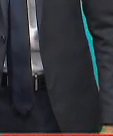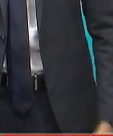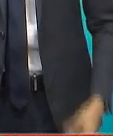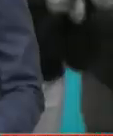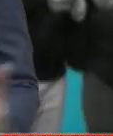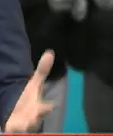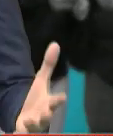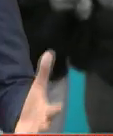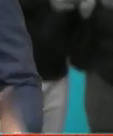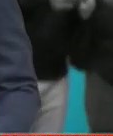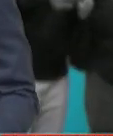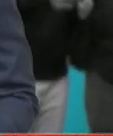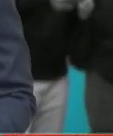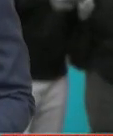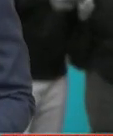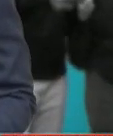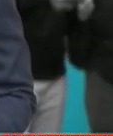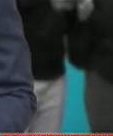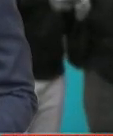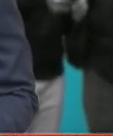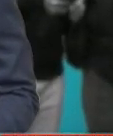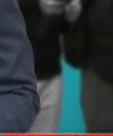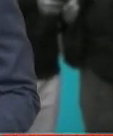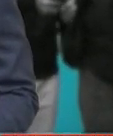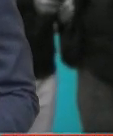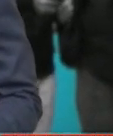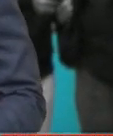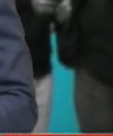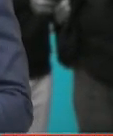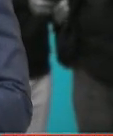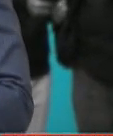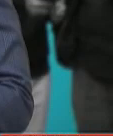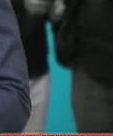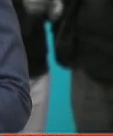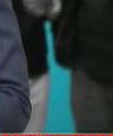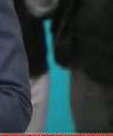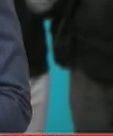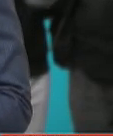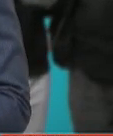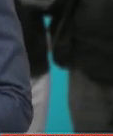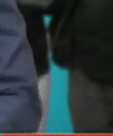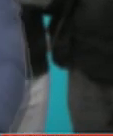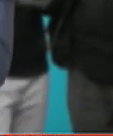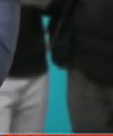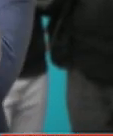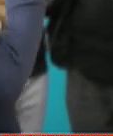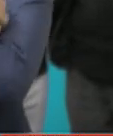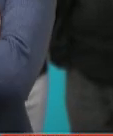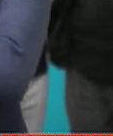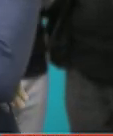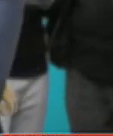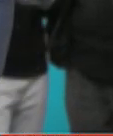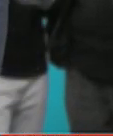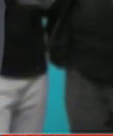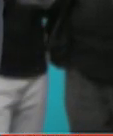andaian teori. Rujuklah kepada pakar perubatan anda untuk makluman vaksinasi dengan lebih lanjut.